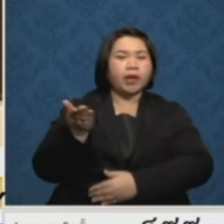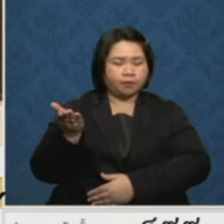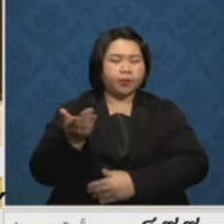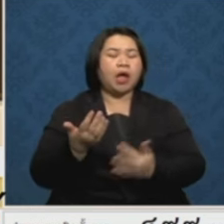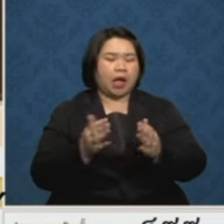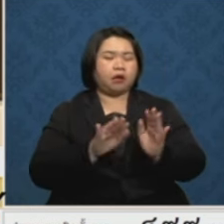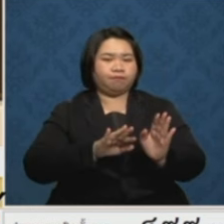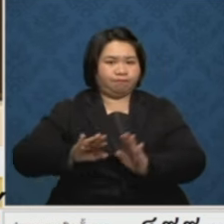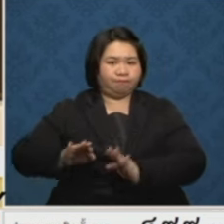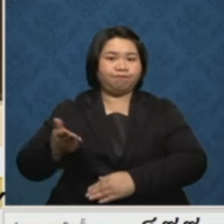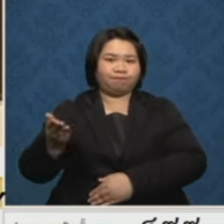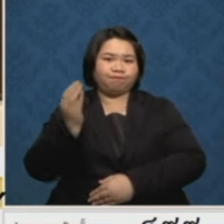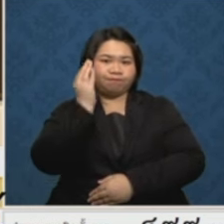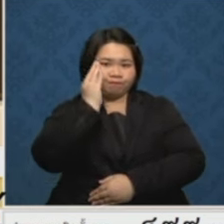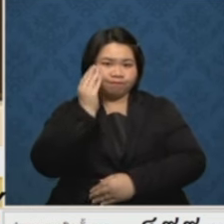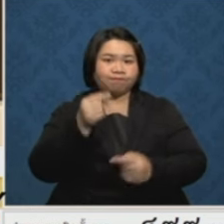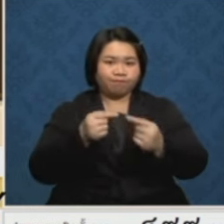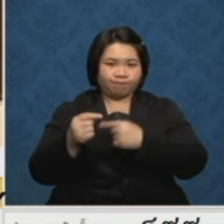ยครับ